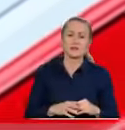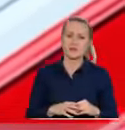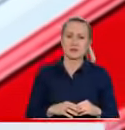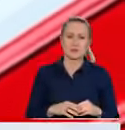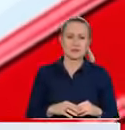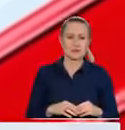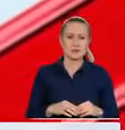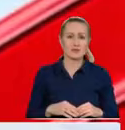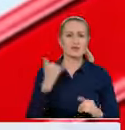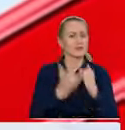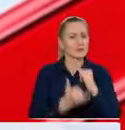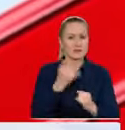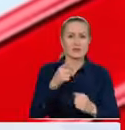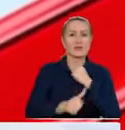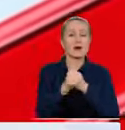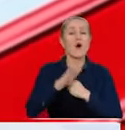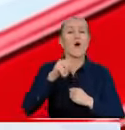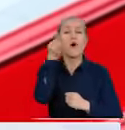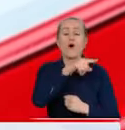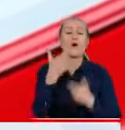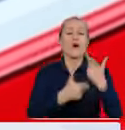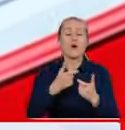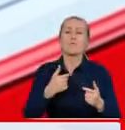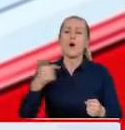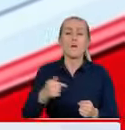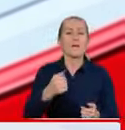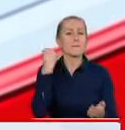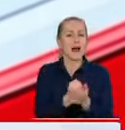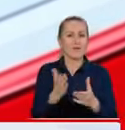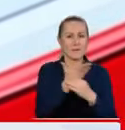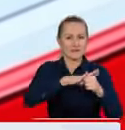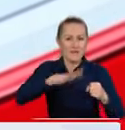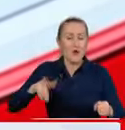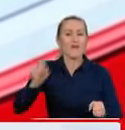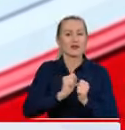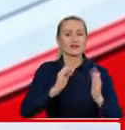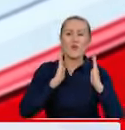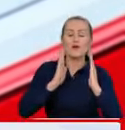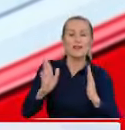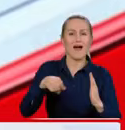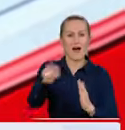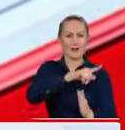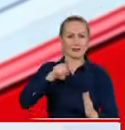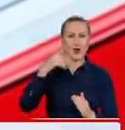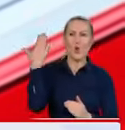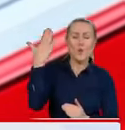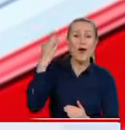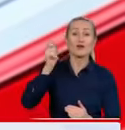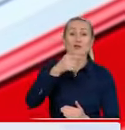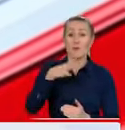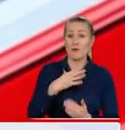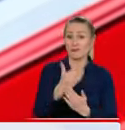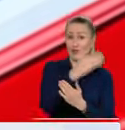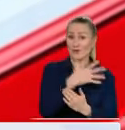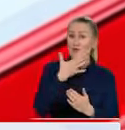o uchodźców, to obowiązuje nas prawo międzynarodowe, są korytarze humanitarne, o których wspominał jeden z moich przedmówców, przygotowane przez